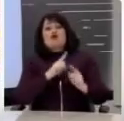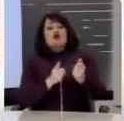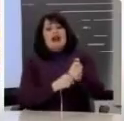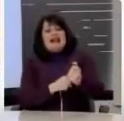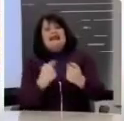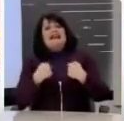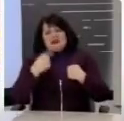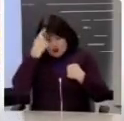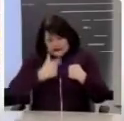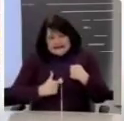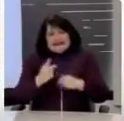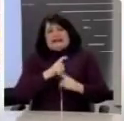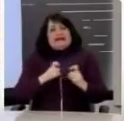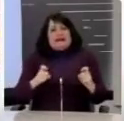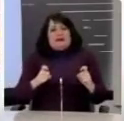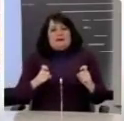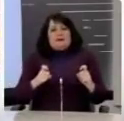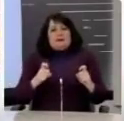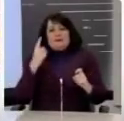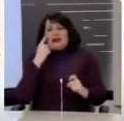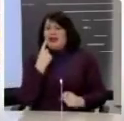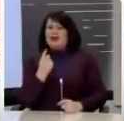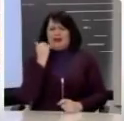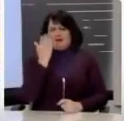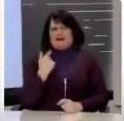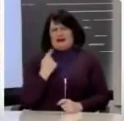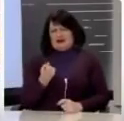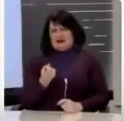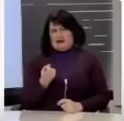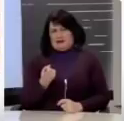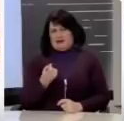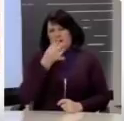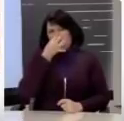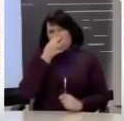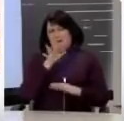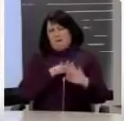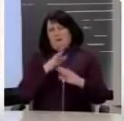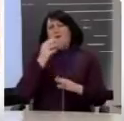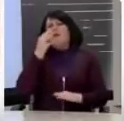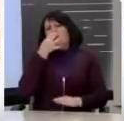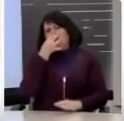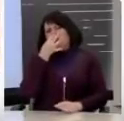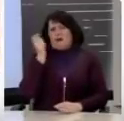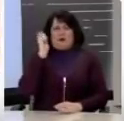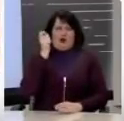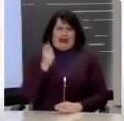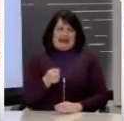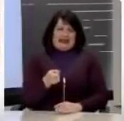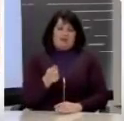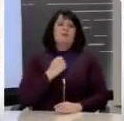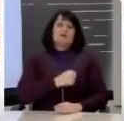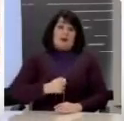μου. Και δεν ακολουθείτε αυτού του είδους τη βρώμικη πολιτική που δυστυχώς